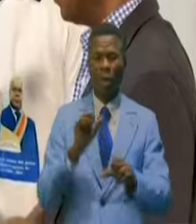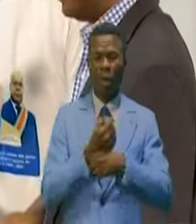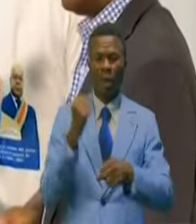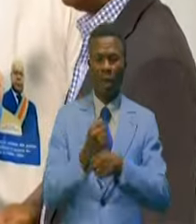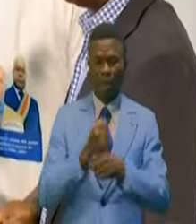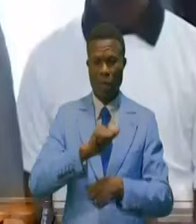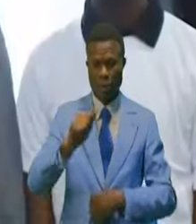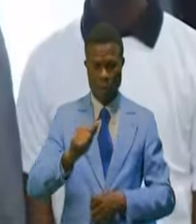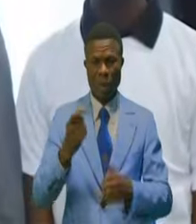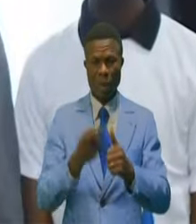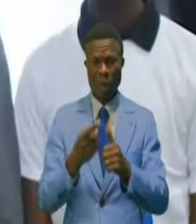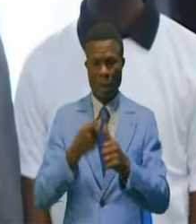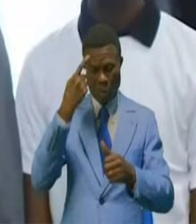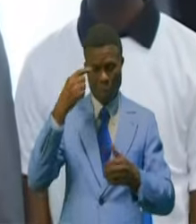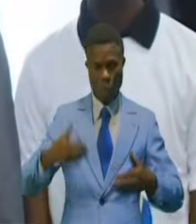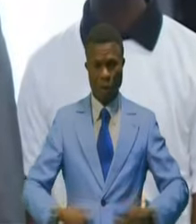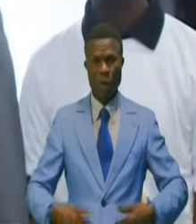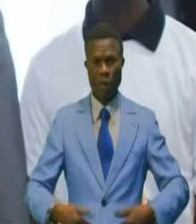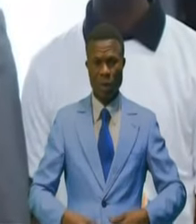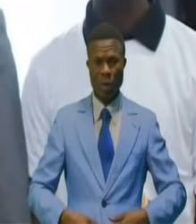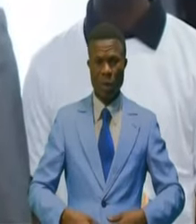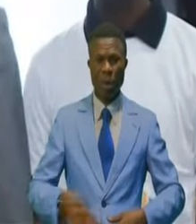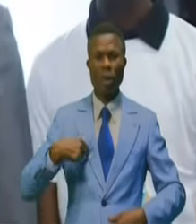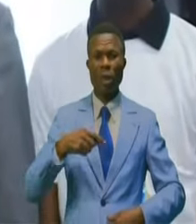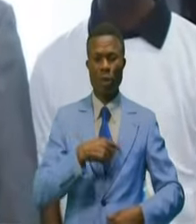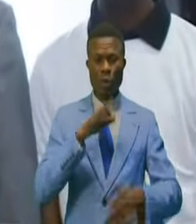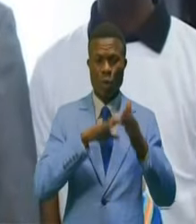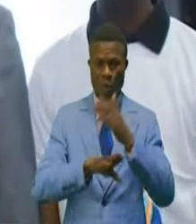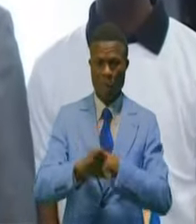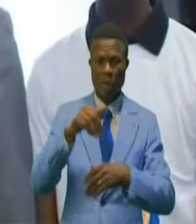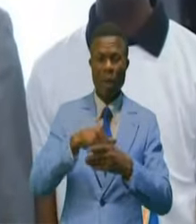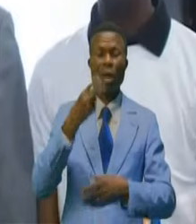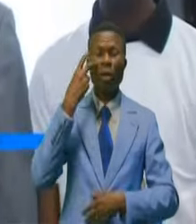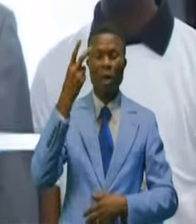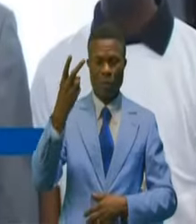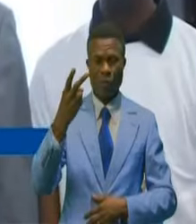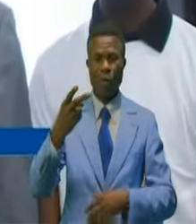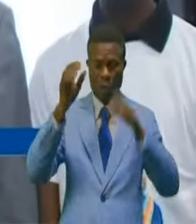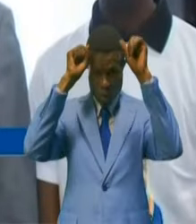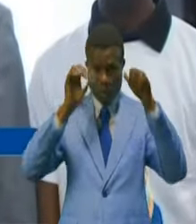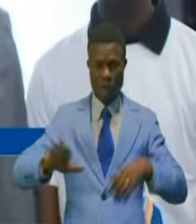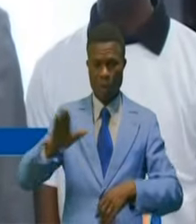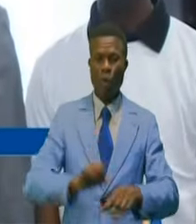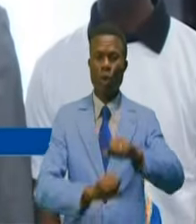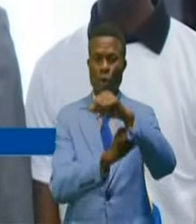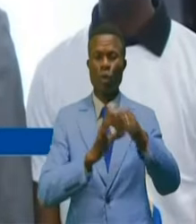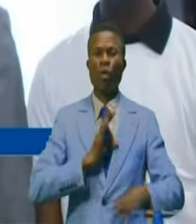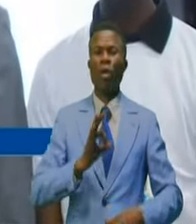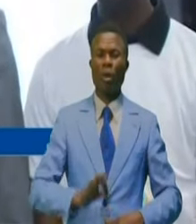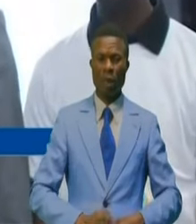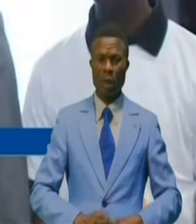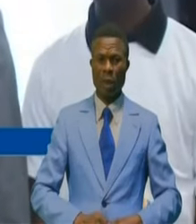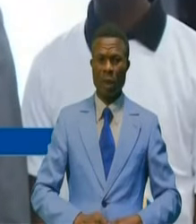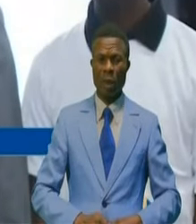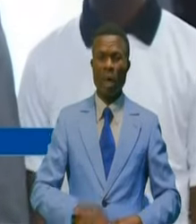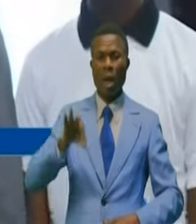l'entrepreneuriat, et surtout pour les jeunes. Donc, nous nous sommes inscrits dans ces créneaux-là pour l'accompagner. Et les plus